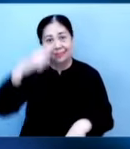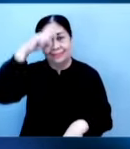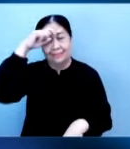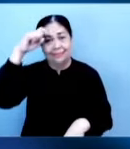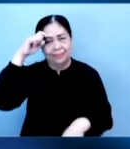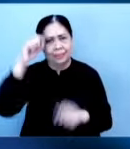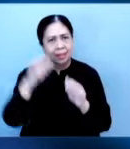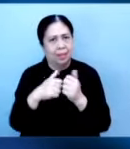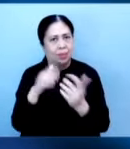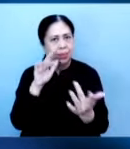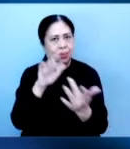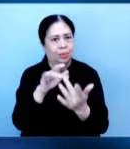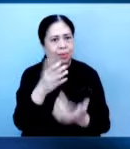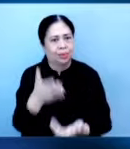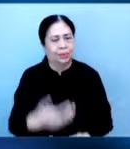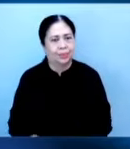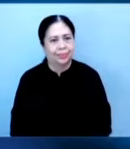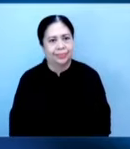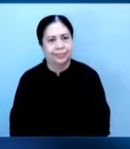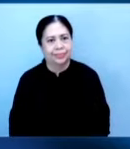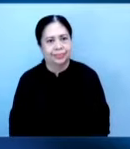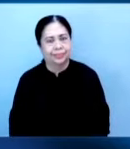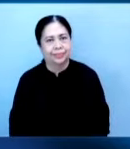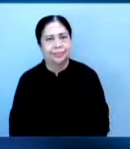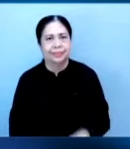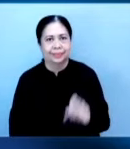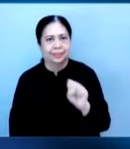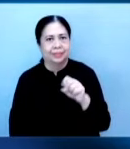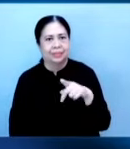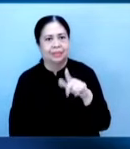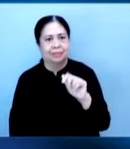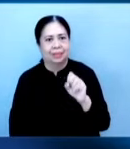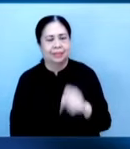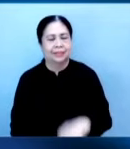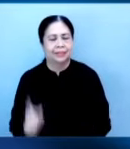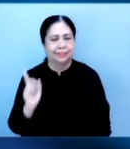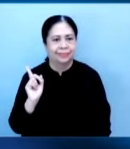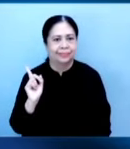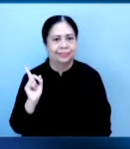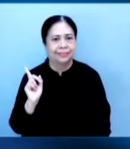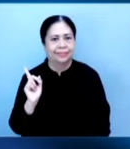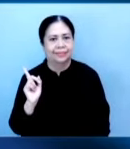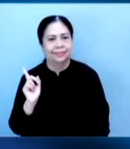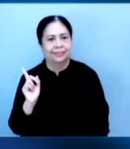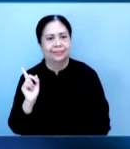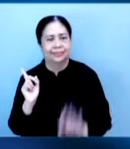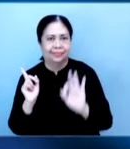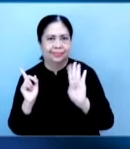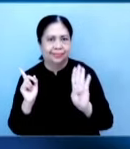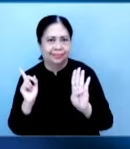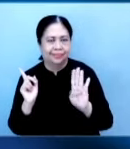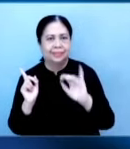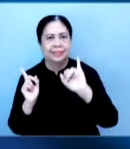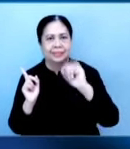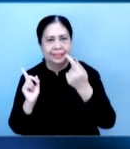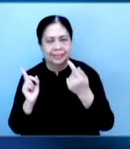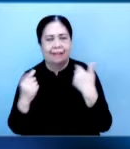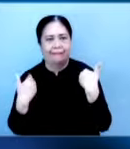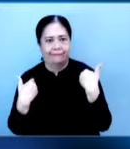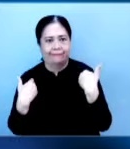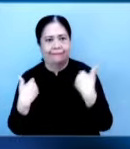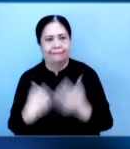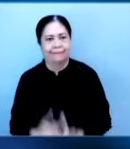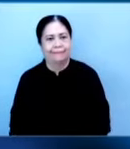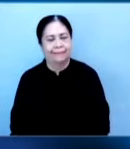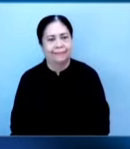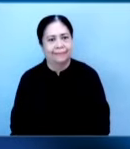mako-contact ah Splash and boun inflatables po sa FB namin and ig taga tapos may